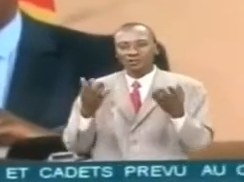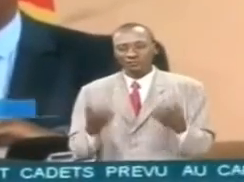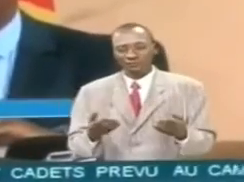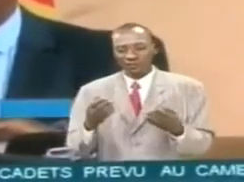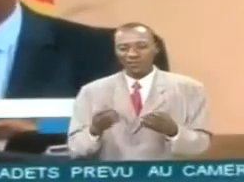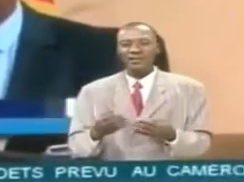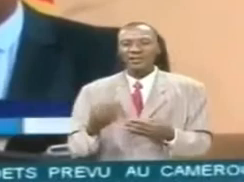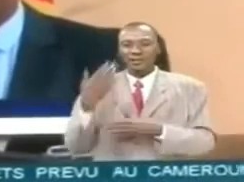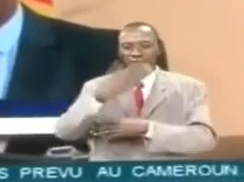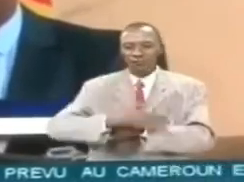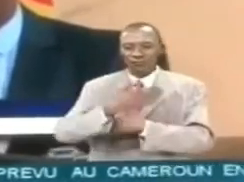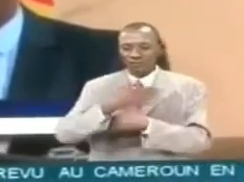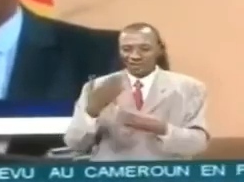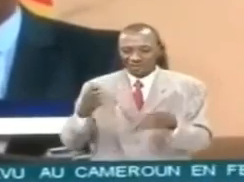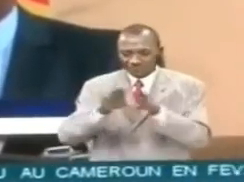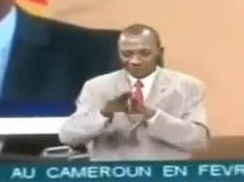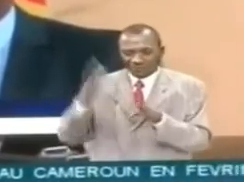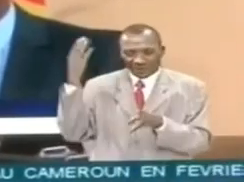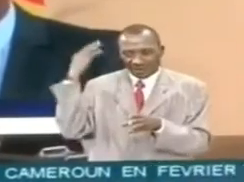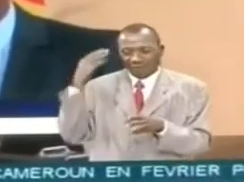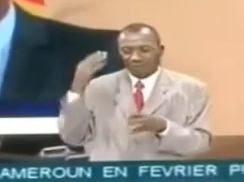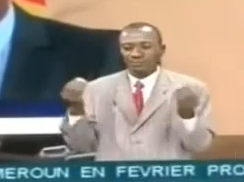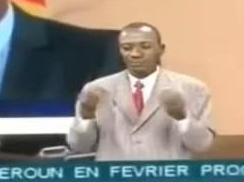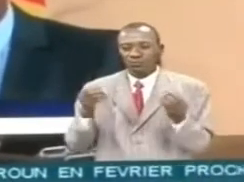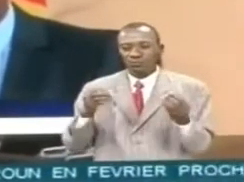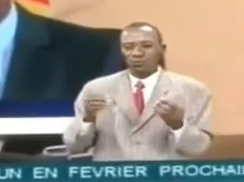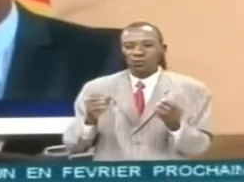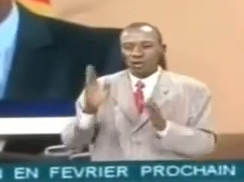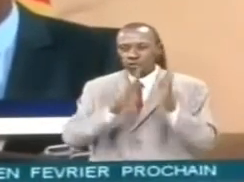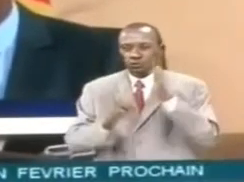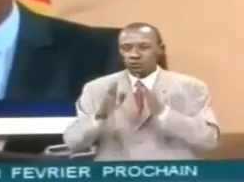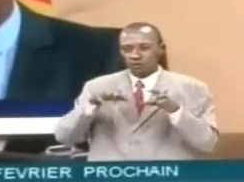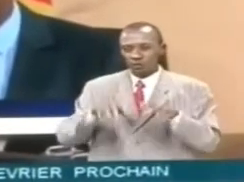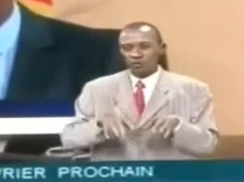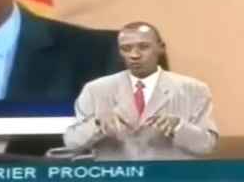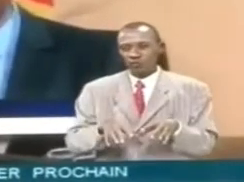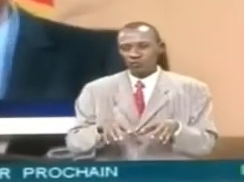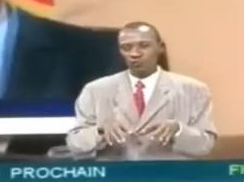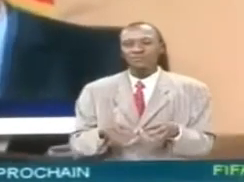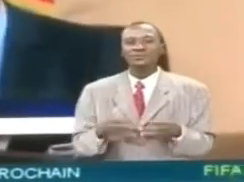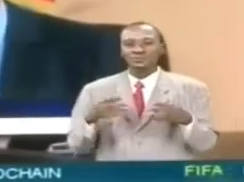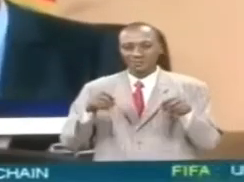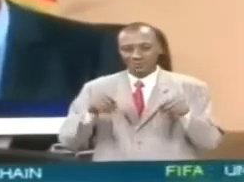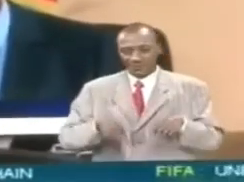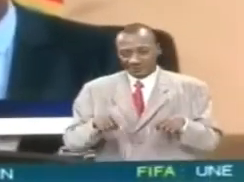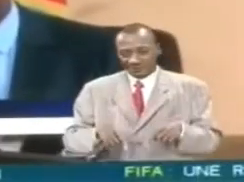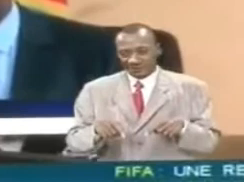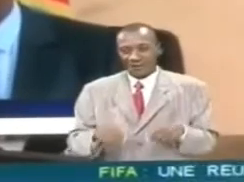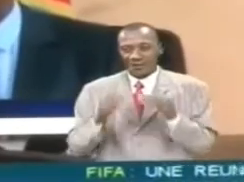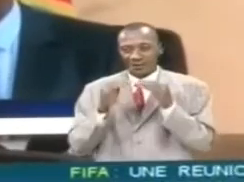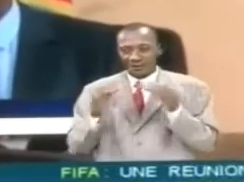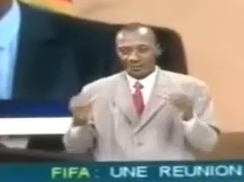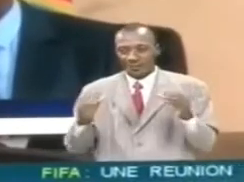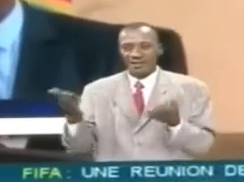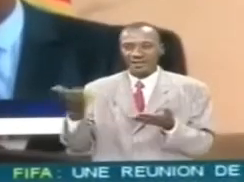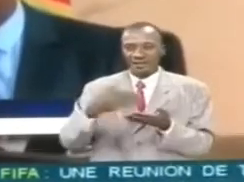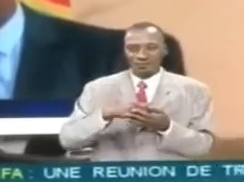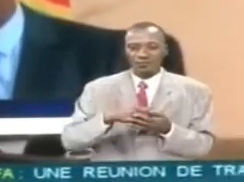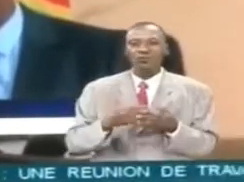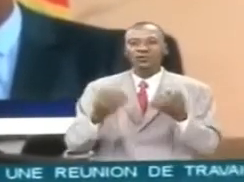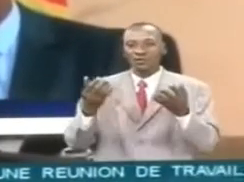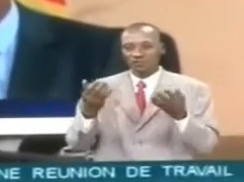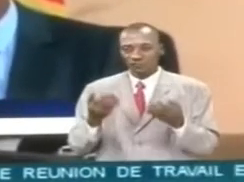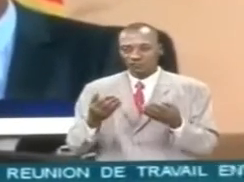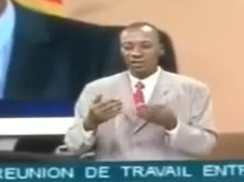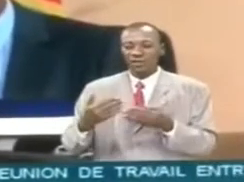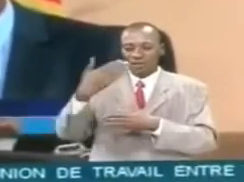À l'office assemblée que la matérialisation de ce grand projet est le souhait personnel du président